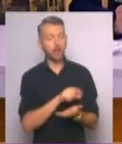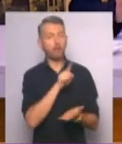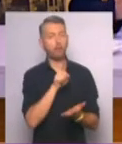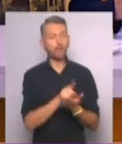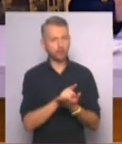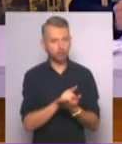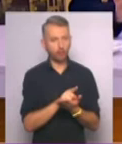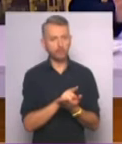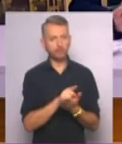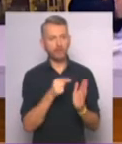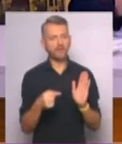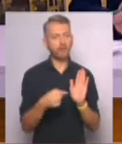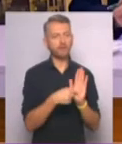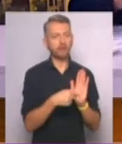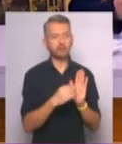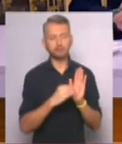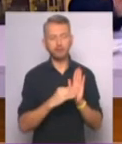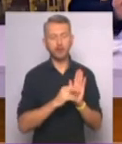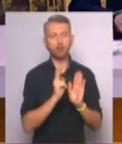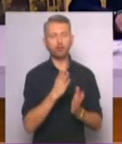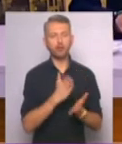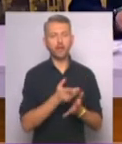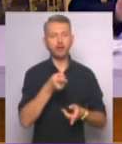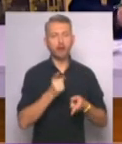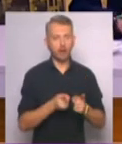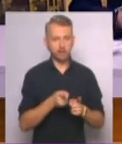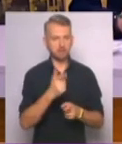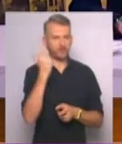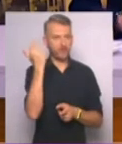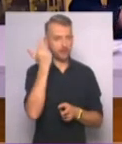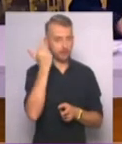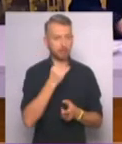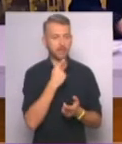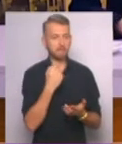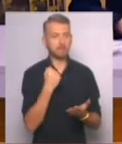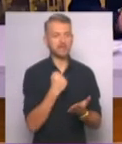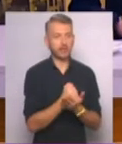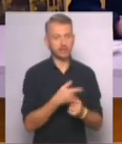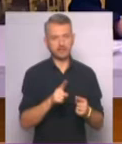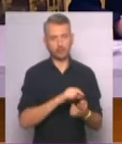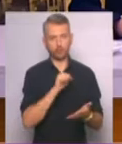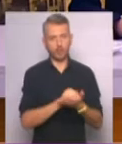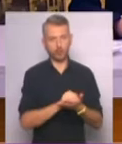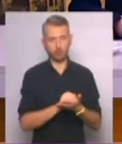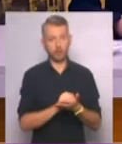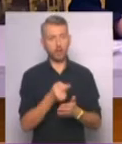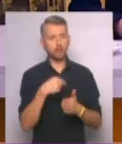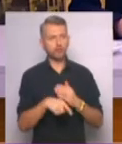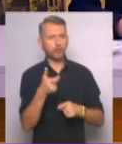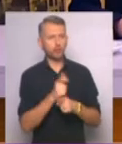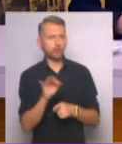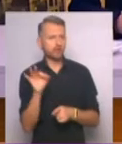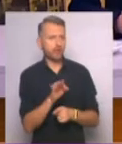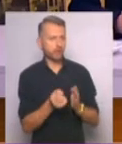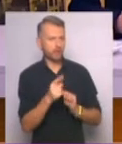обов'язково вказати, хто є реальними, справжніми власниками і підтвердити це документами. Оскільки дуже часто виникає